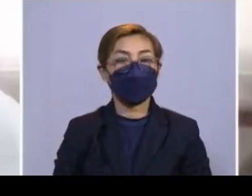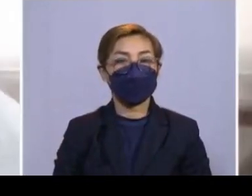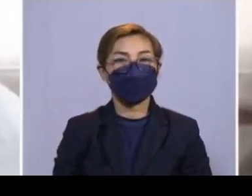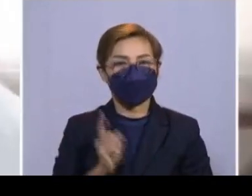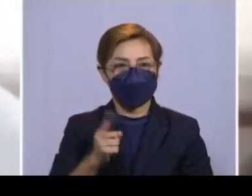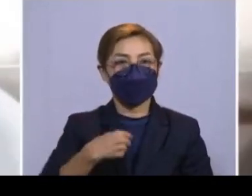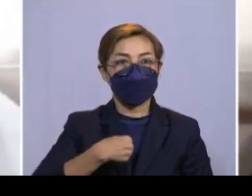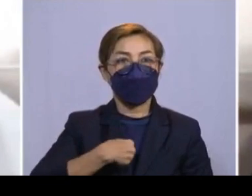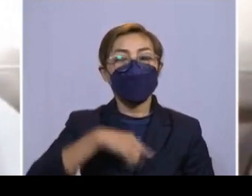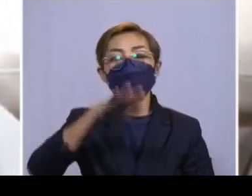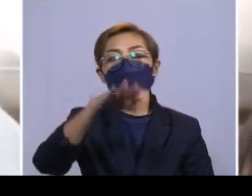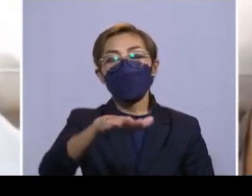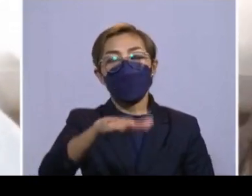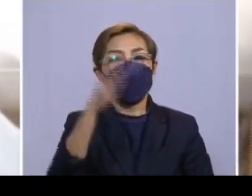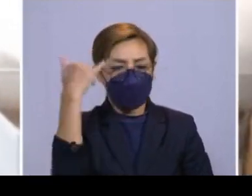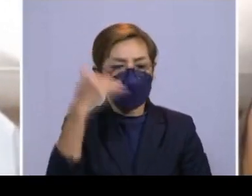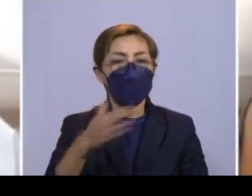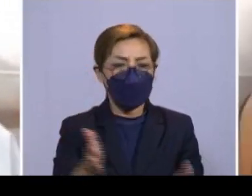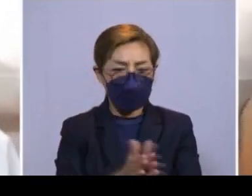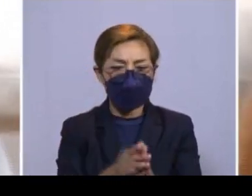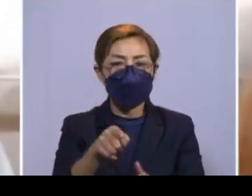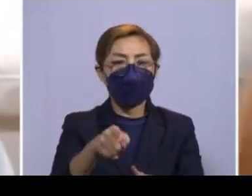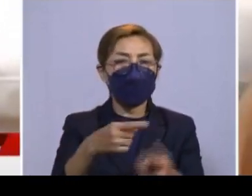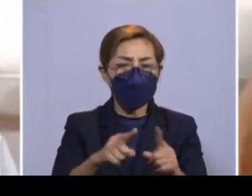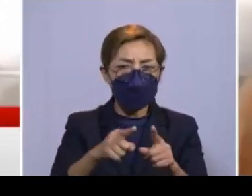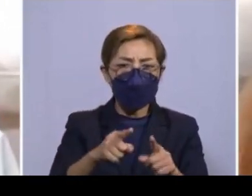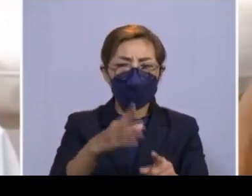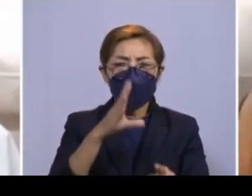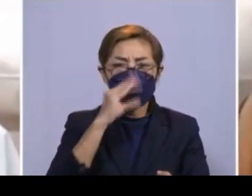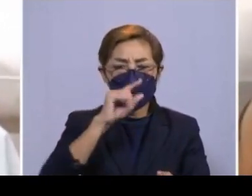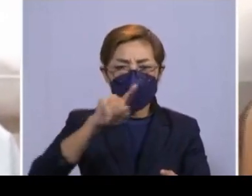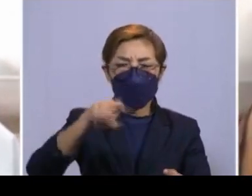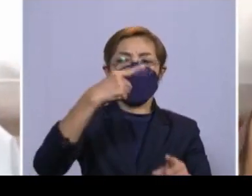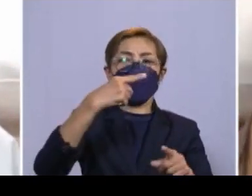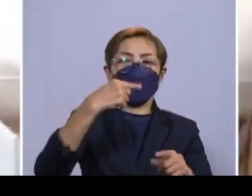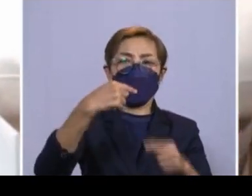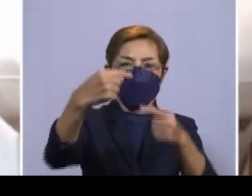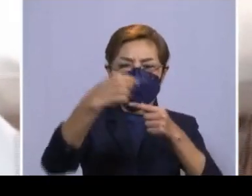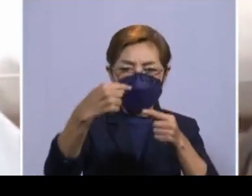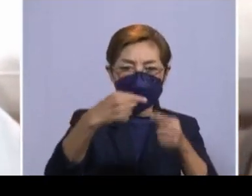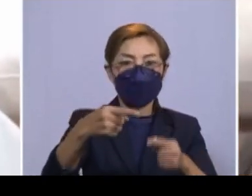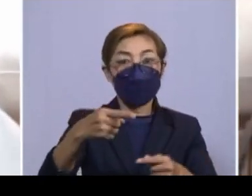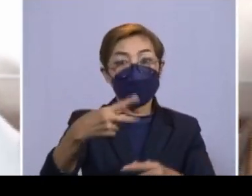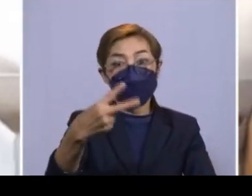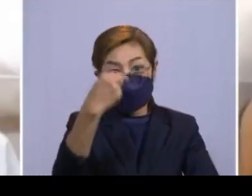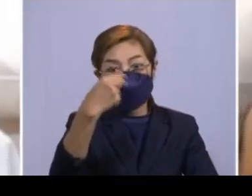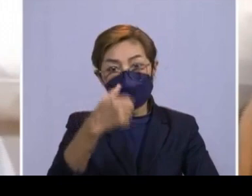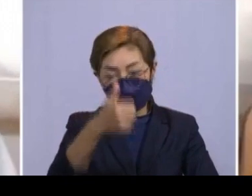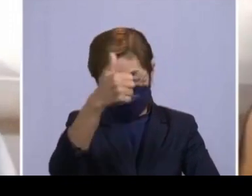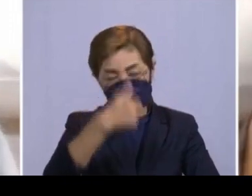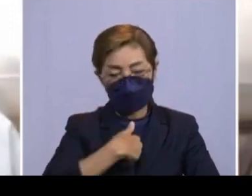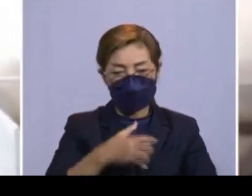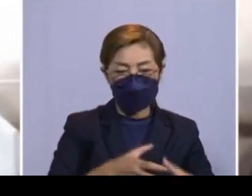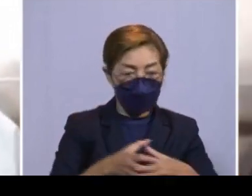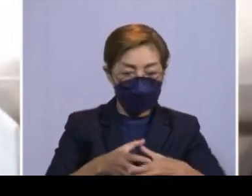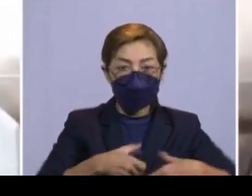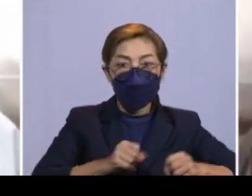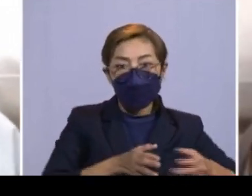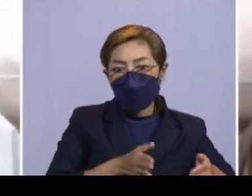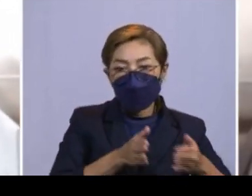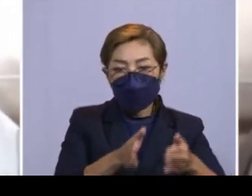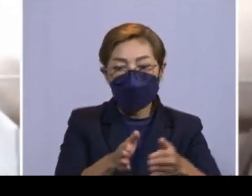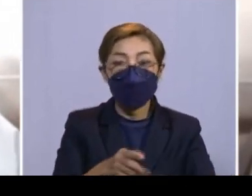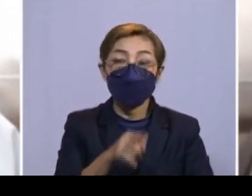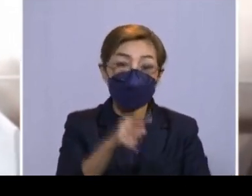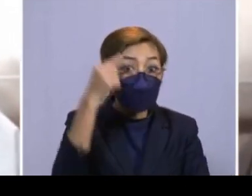มีน้องเคยอยู่ด้วยกันแหละครับแล้วก็มาแบบเหมือนหาเรื่องกันนะครับผมแล้วก็นัดออกไปเล่นกันก็ไปกันครับคราวนี้ก็เลย เรารู้ไหมว่าต